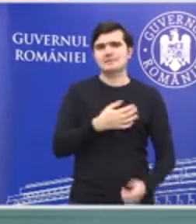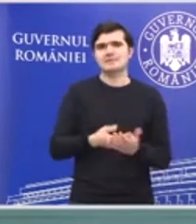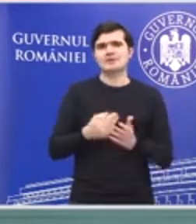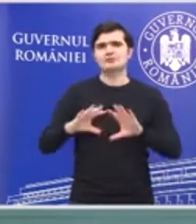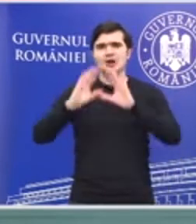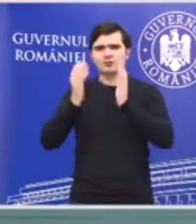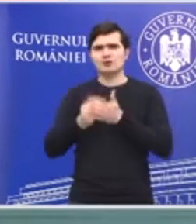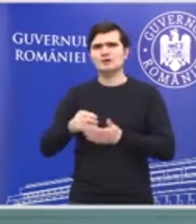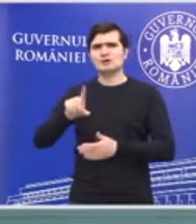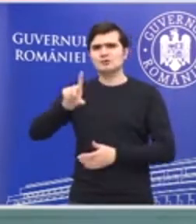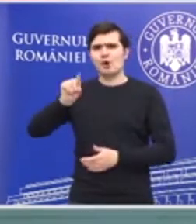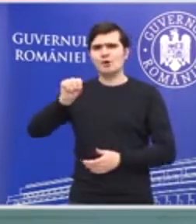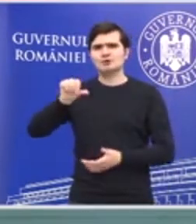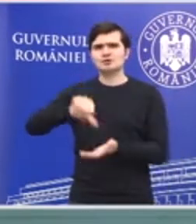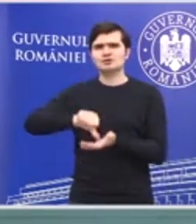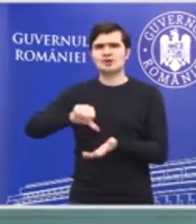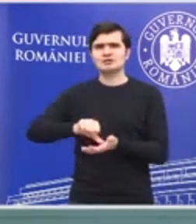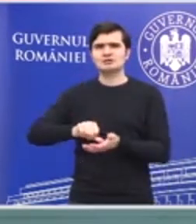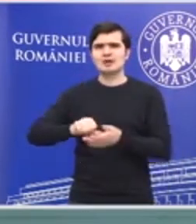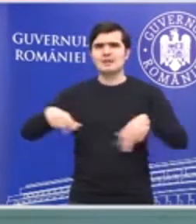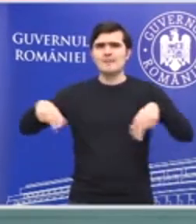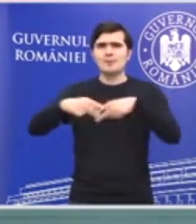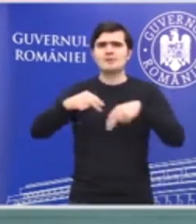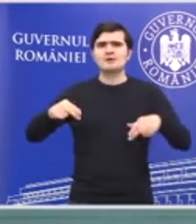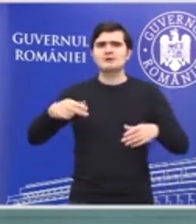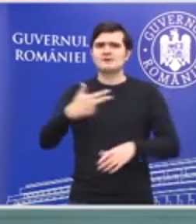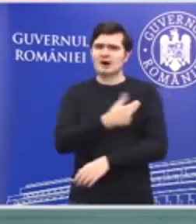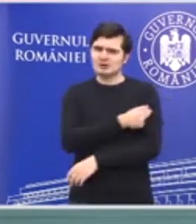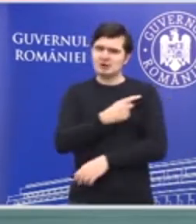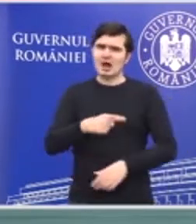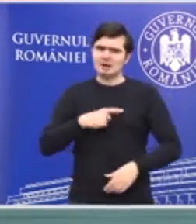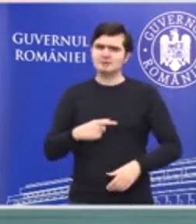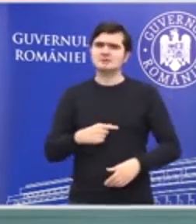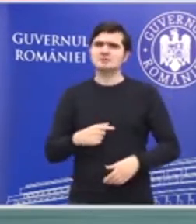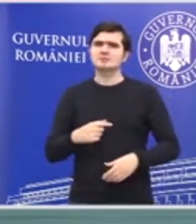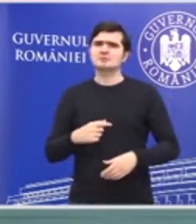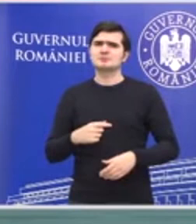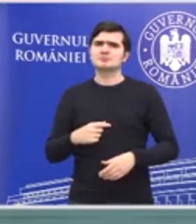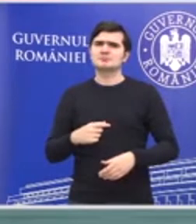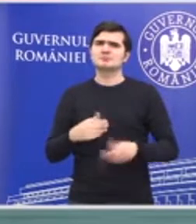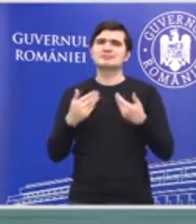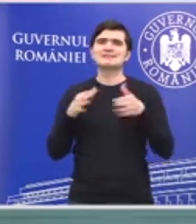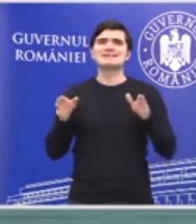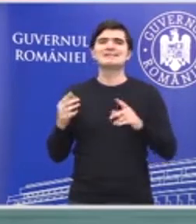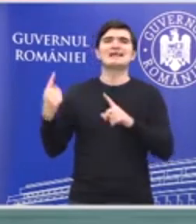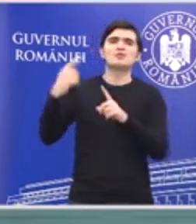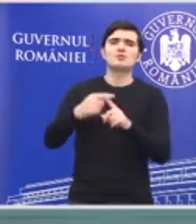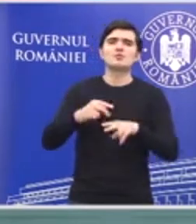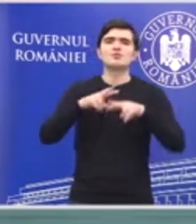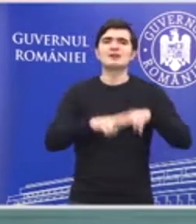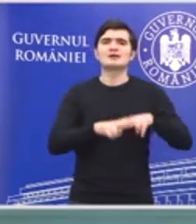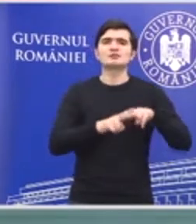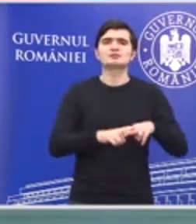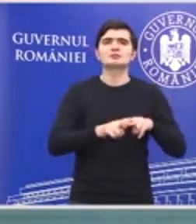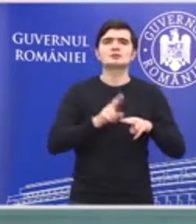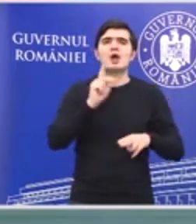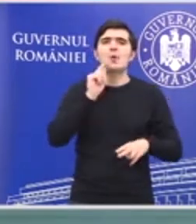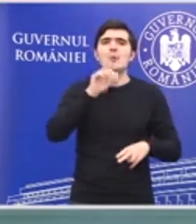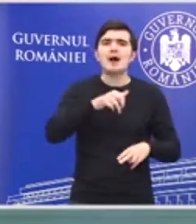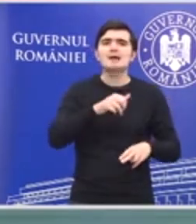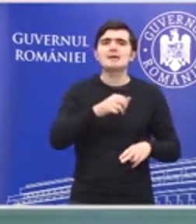20 de centre mobile de vaccinare sunt operaționalizate cu resursă umană de la Ministerul Apărării